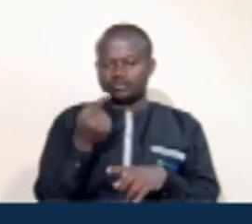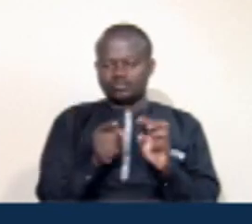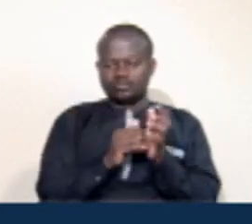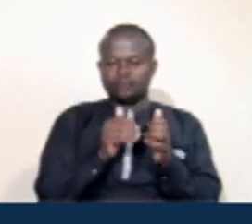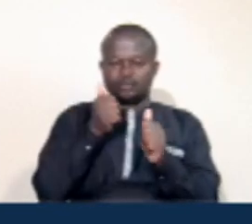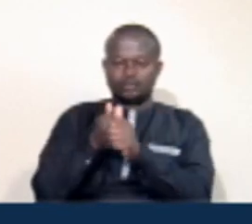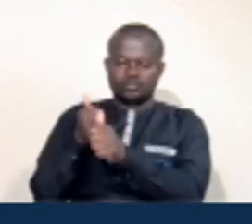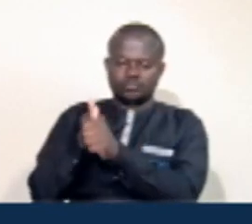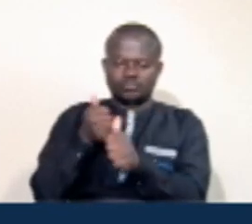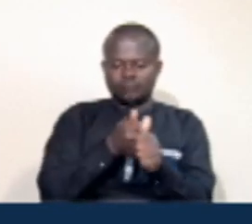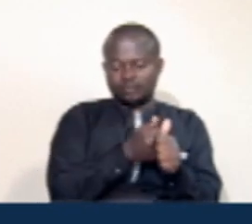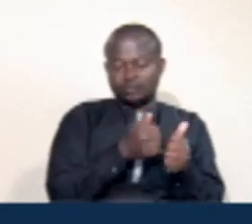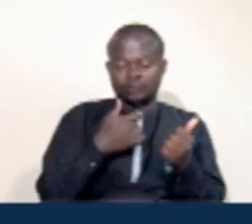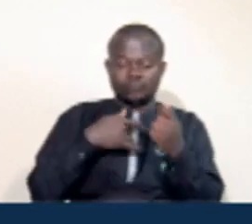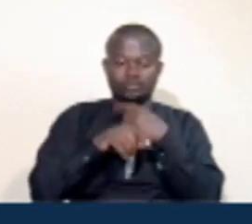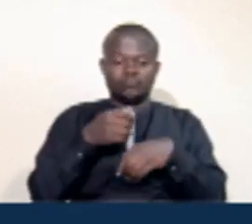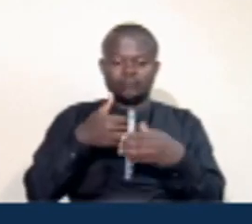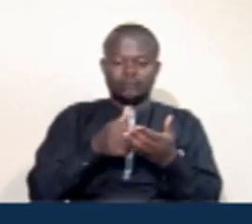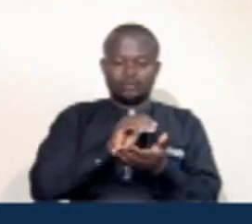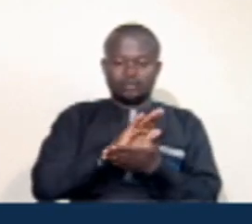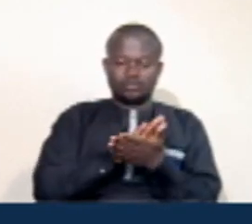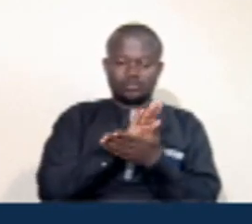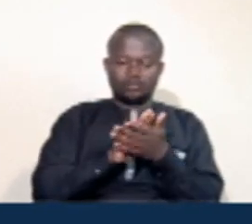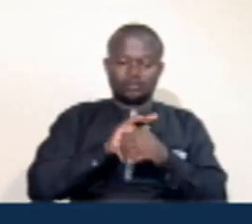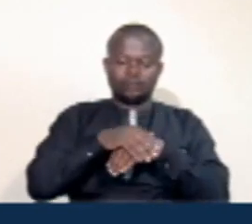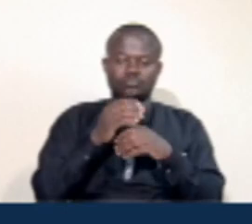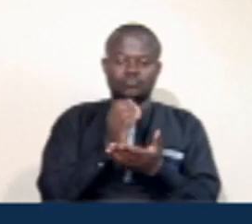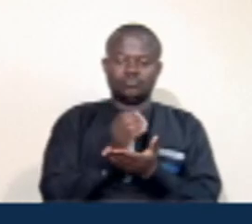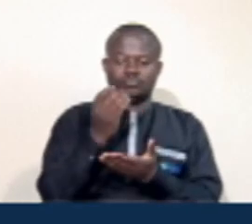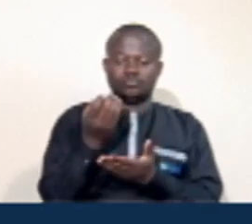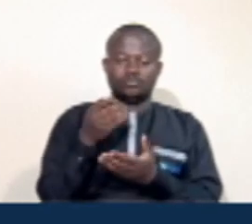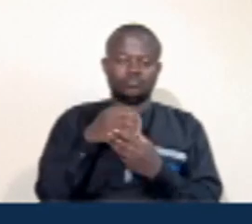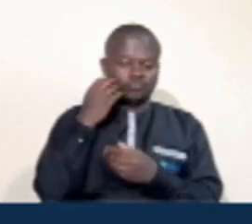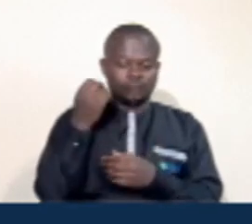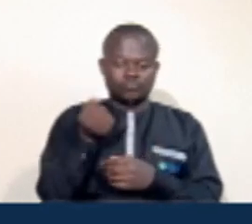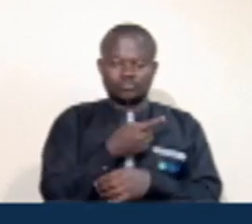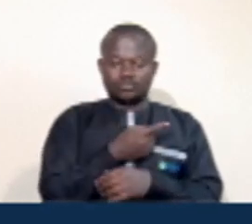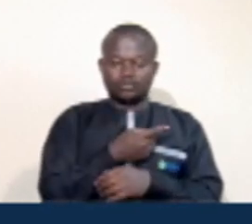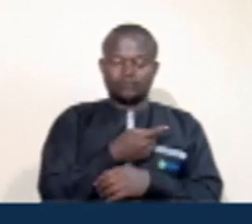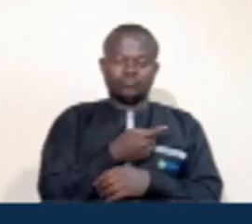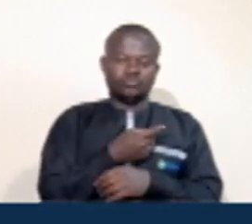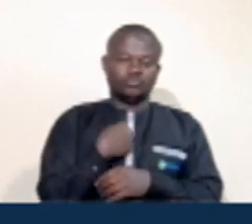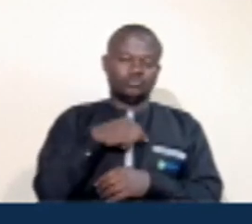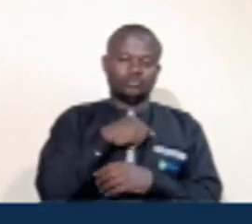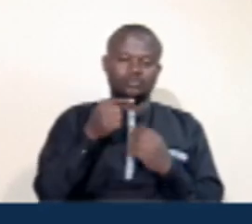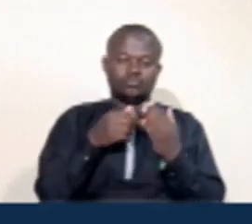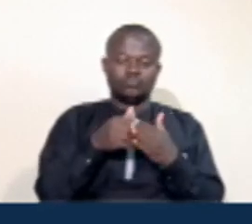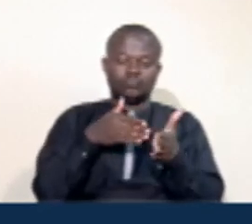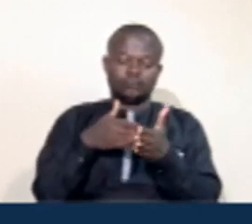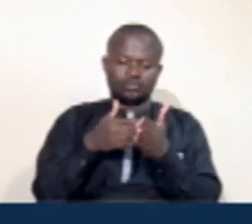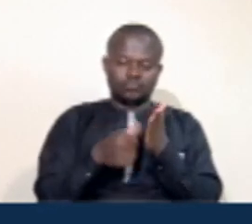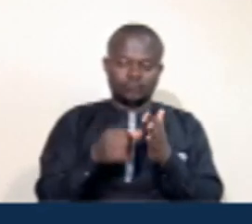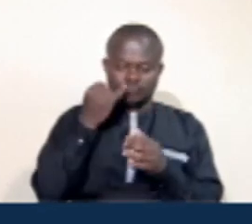buri muntu ufite ubumuga bw'uruhu aba yemerewe amacupa abiri ku kwezi ni ikintu cya mbere